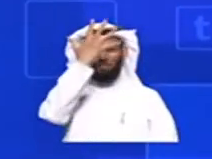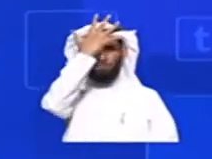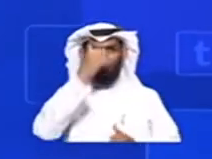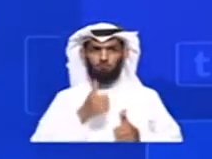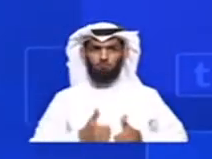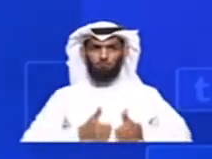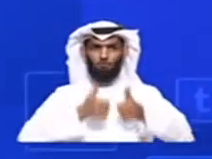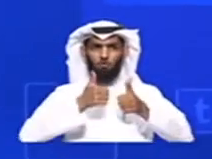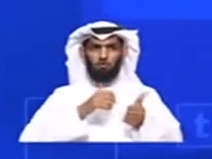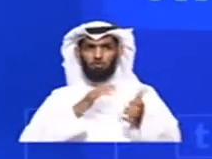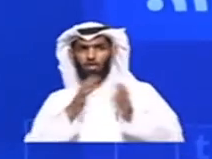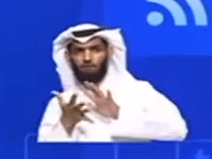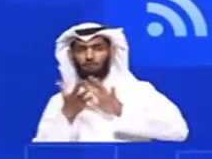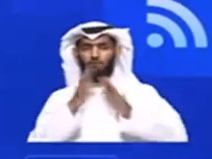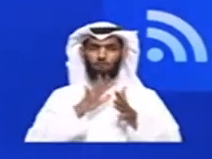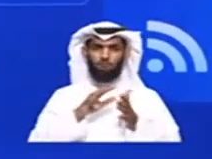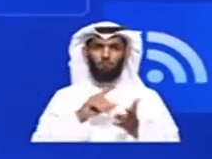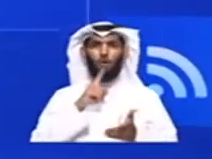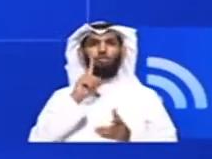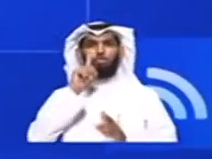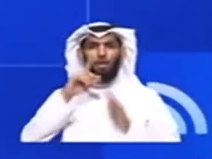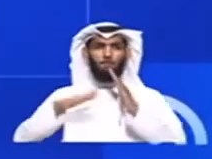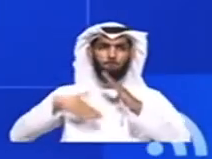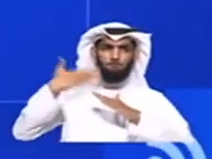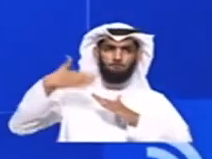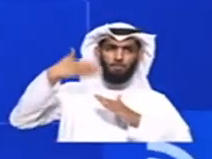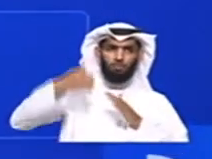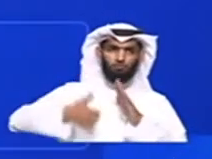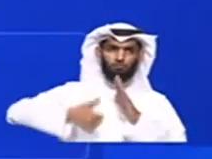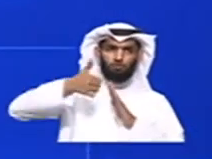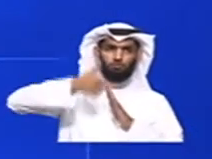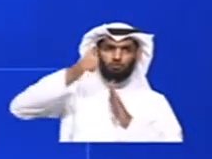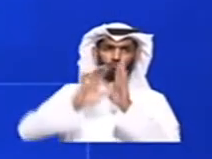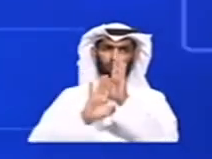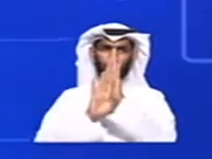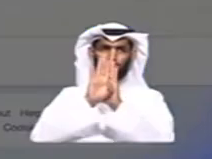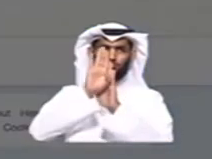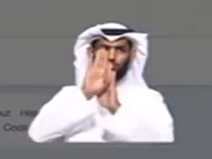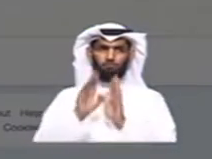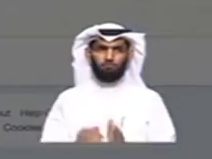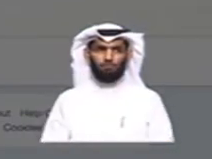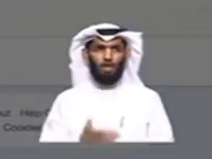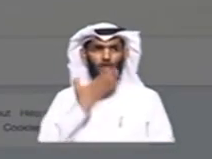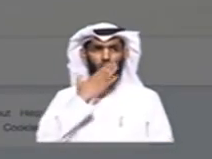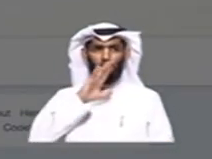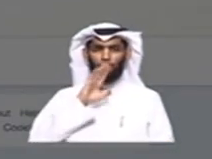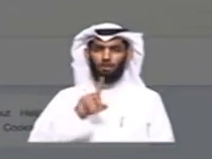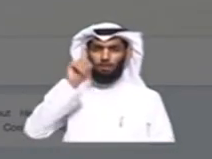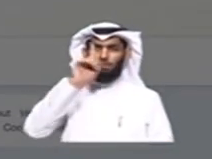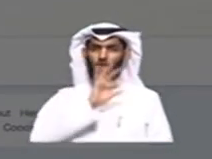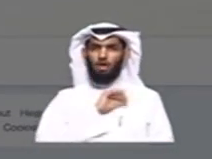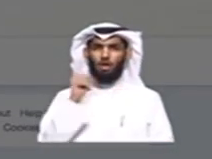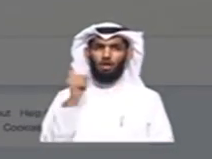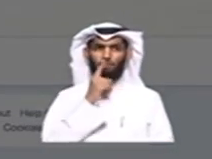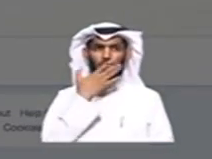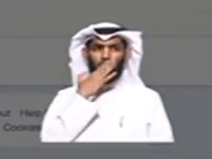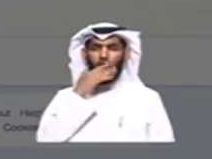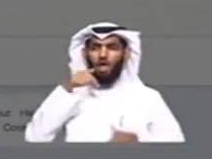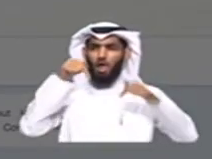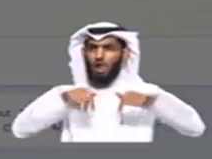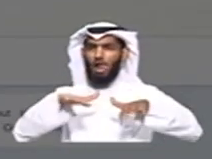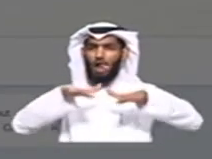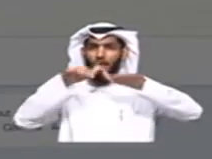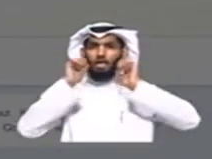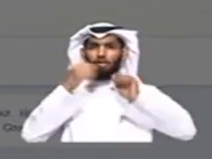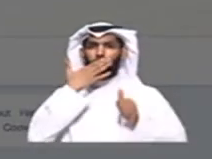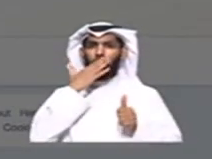فيديو متمنين له مسيرة حافلة من التقدم والنجاح. الحمد لله رب العالمين، انتهت الحلقة النهائية